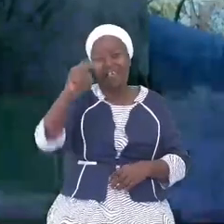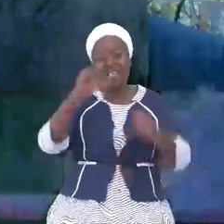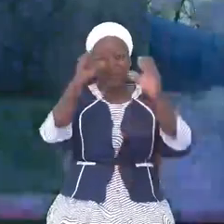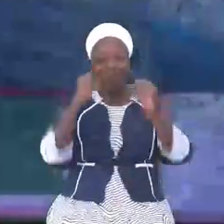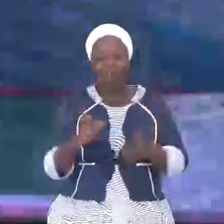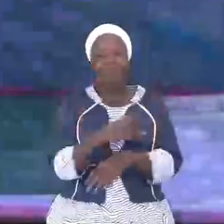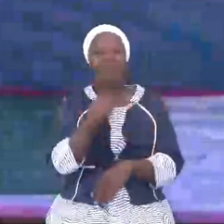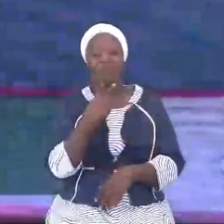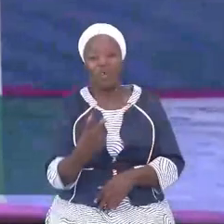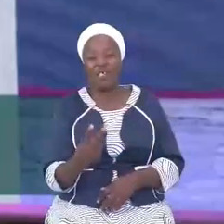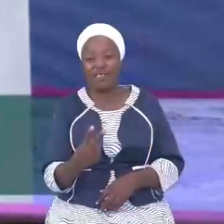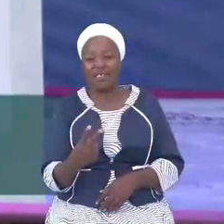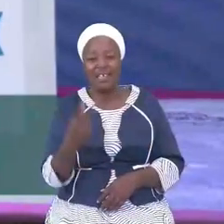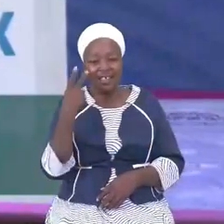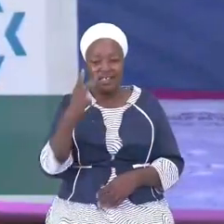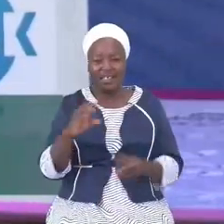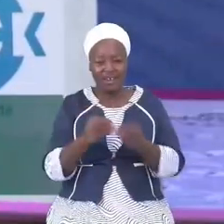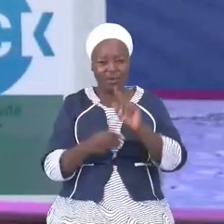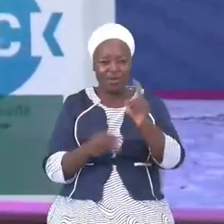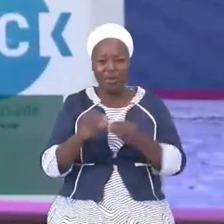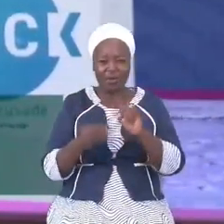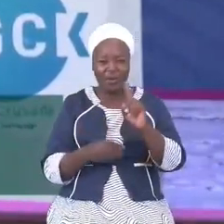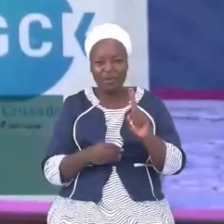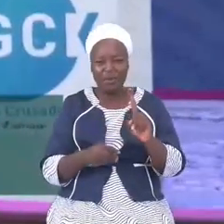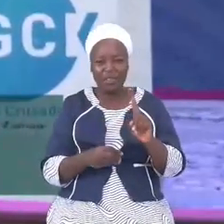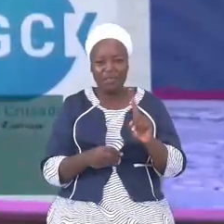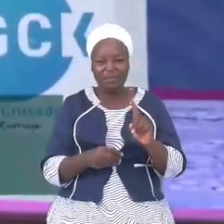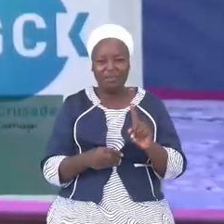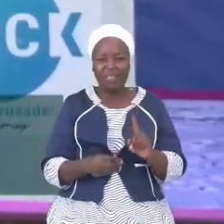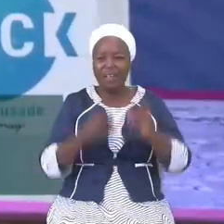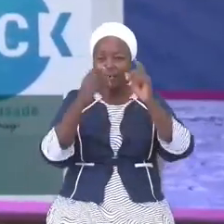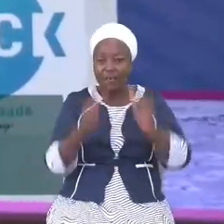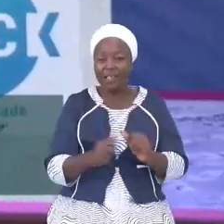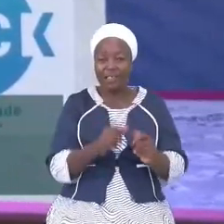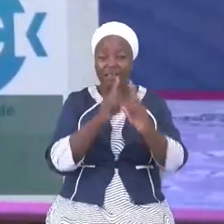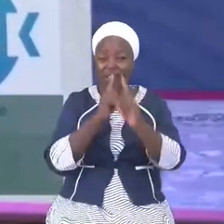Voyons le premier élément dans le troisième point, la réponse spontanée au